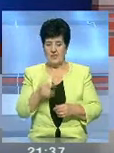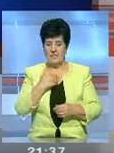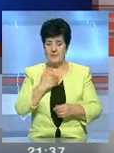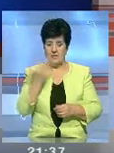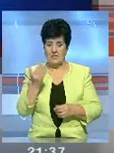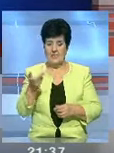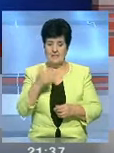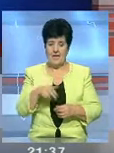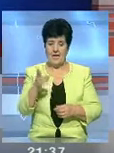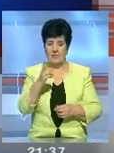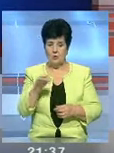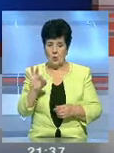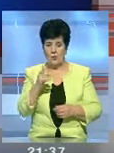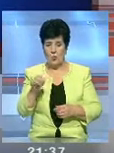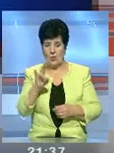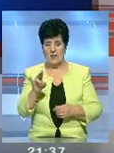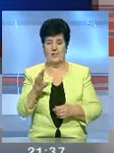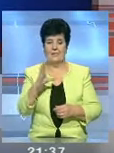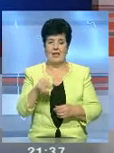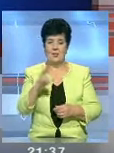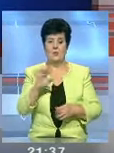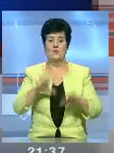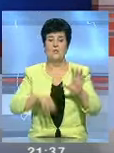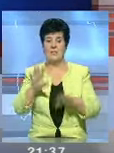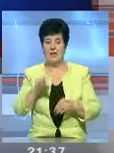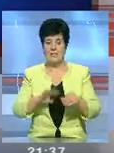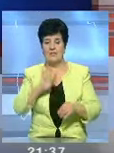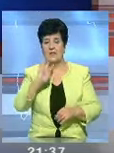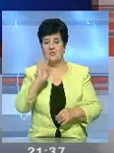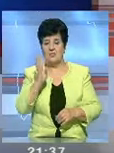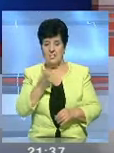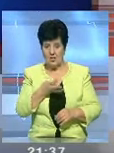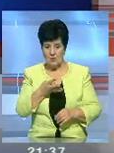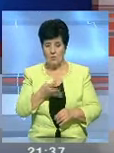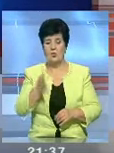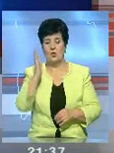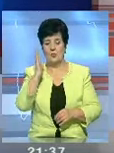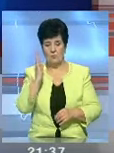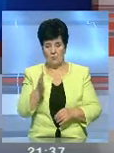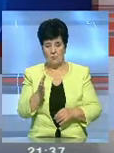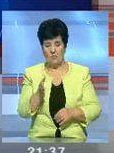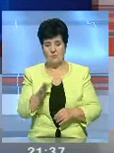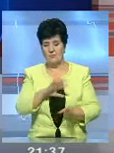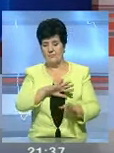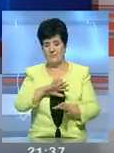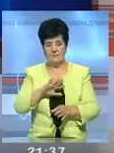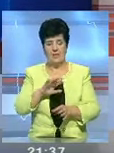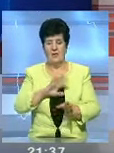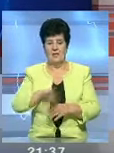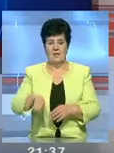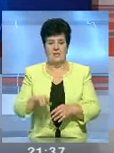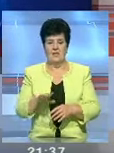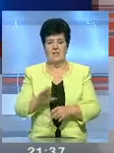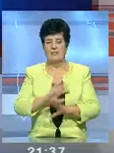за Санду, кого-то из партии, считайте, что на 4 года они будут и будут ухудшать нашу жизнь. Будут ухудшать, ни